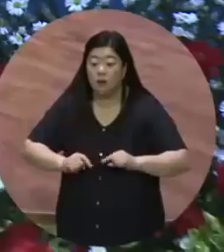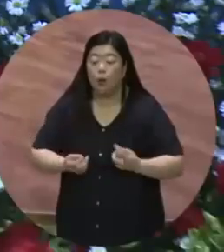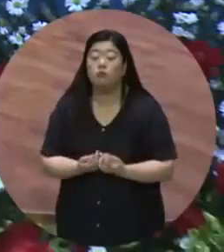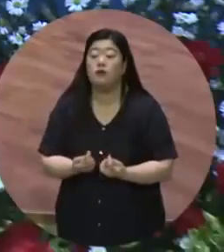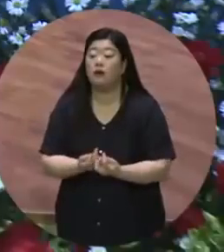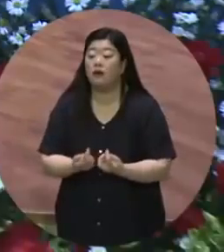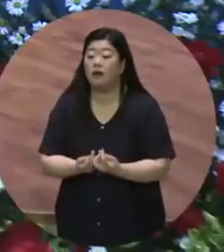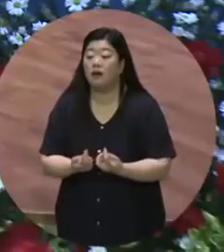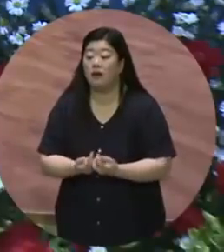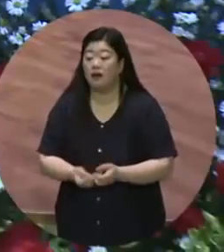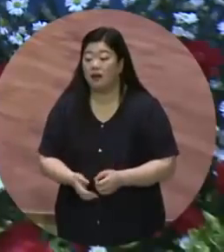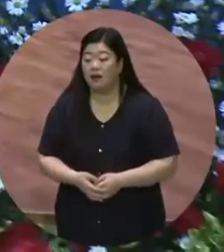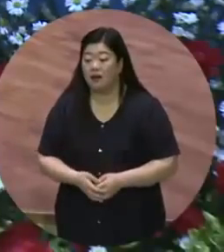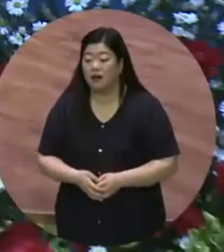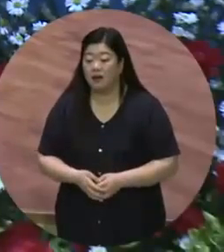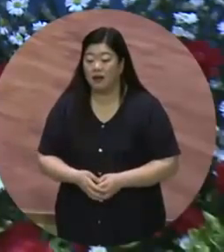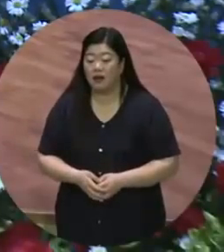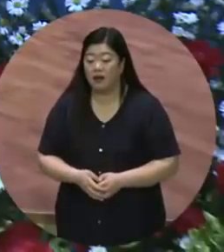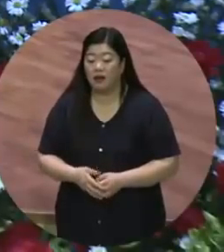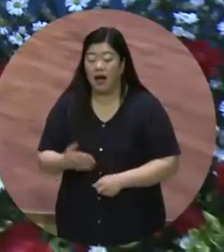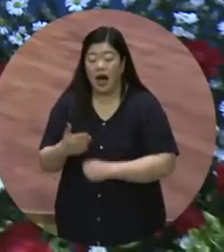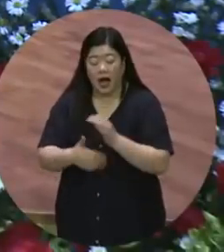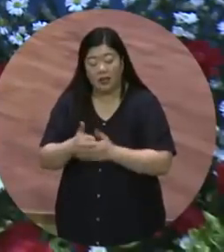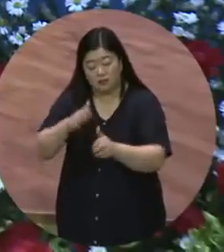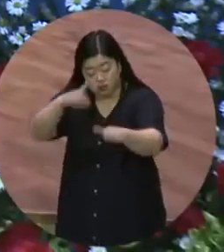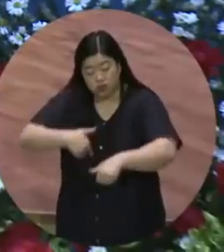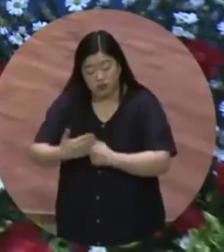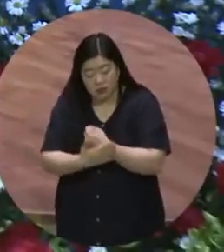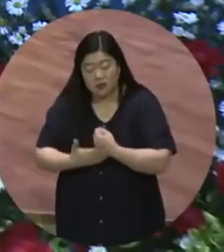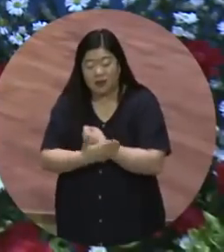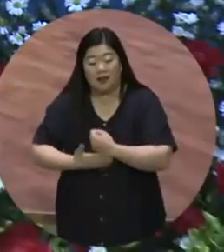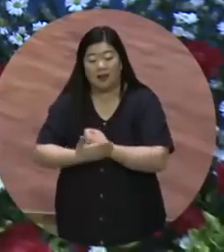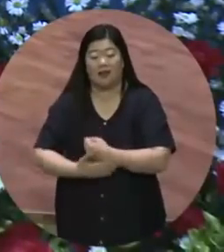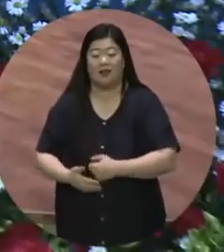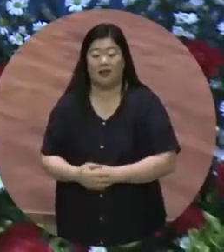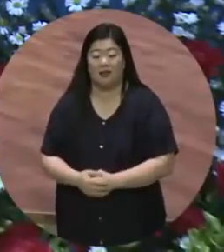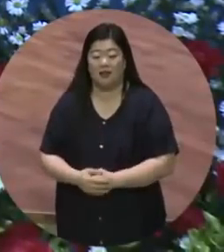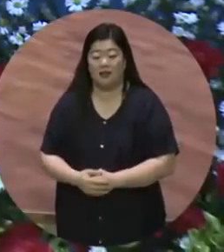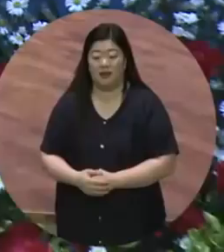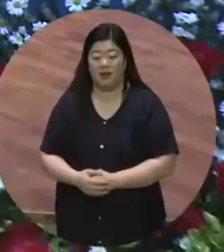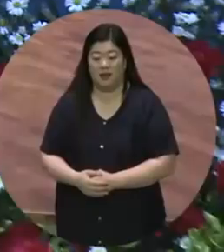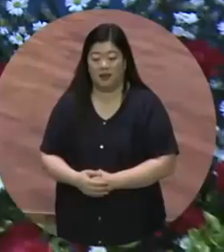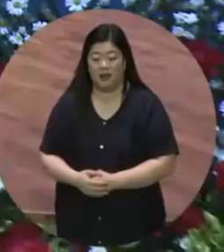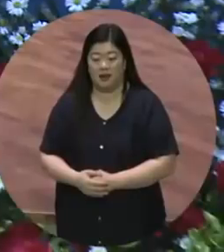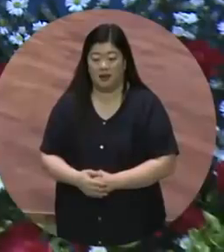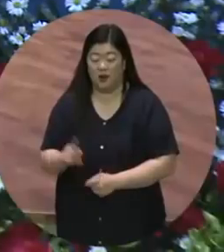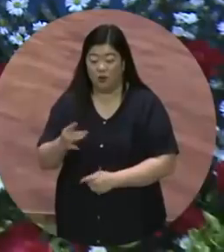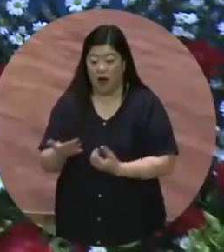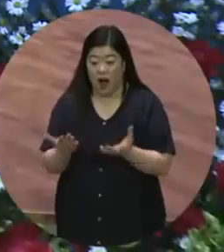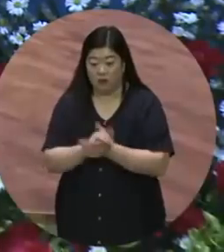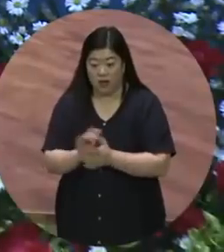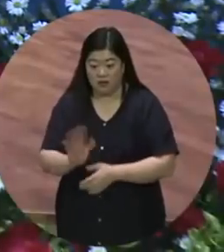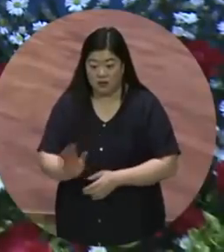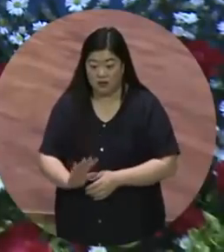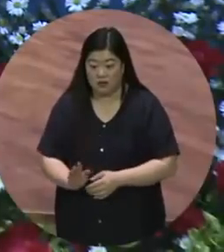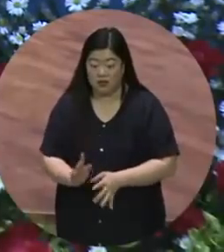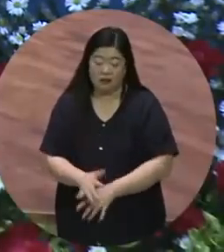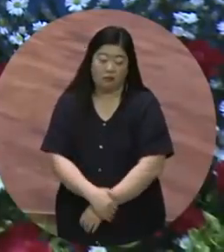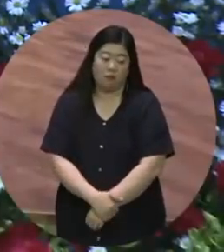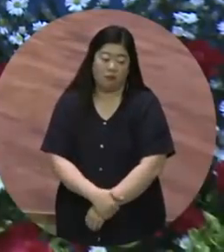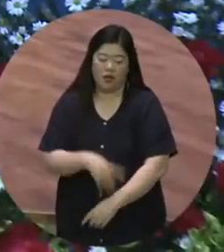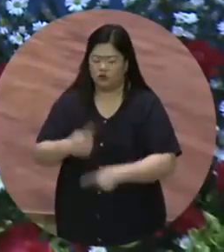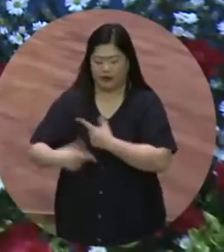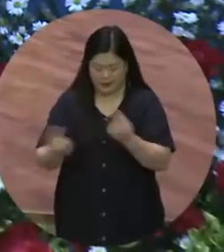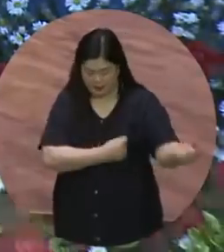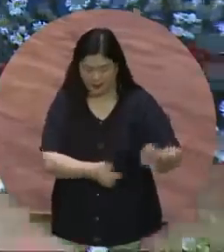은혜로 언약 계승자로 오게 하셨어요. 아멘. 여러분, 언약 잡았잖아. 왜 아멘이 다 죽어가냐? 따라서